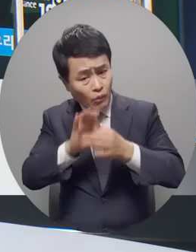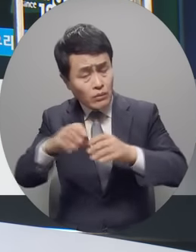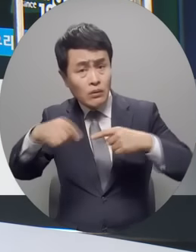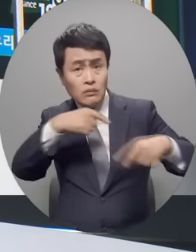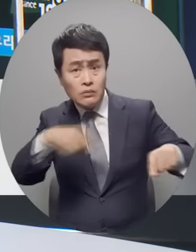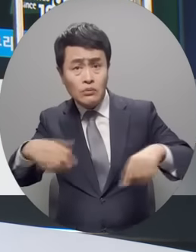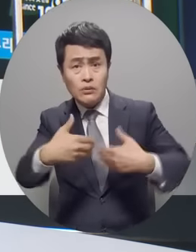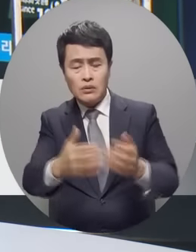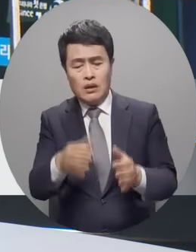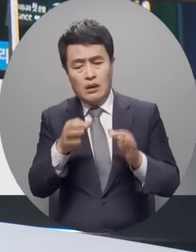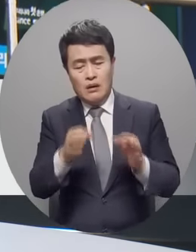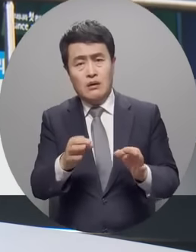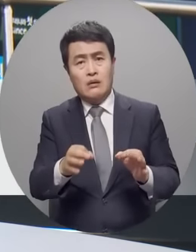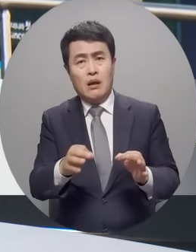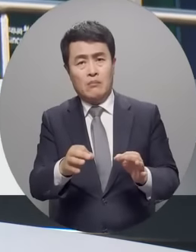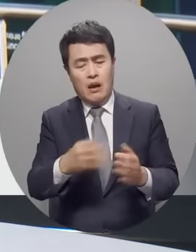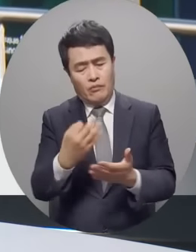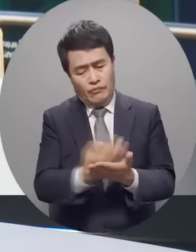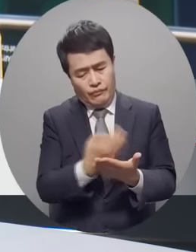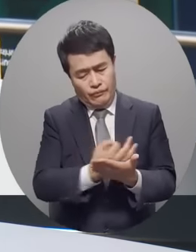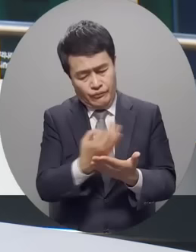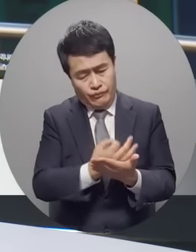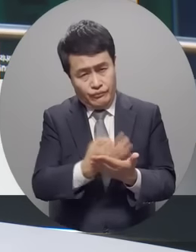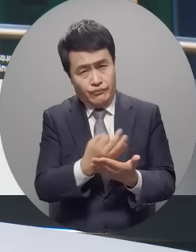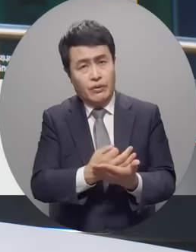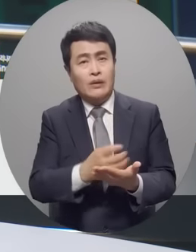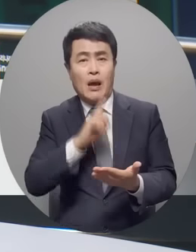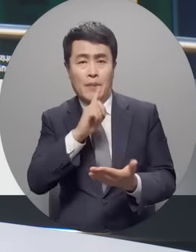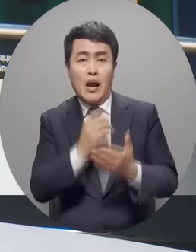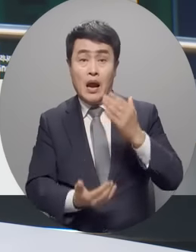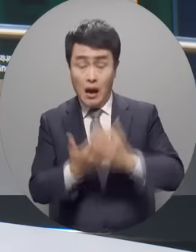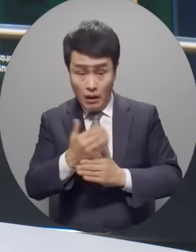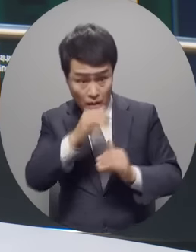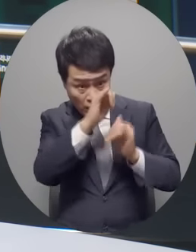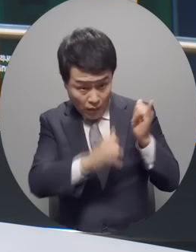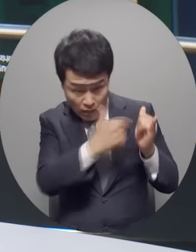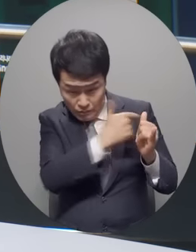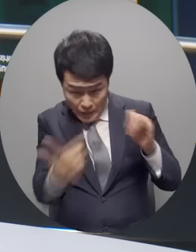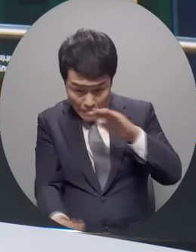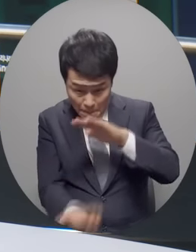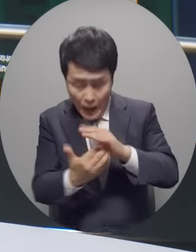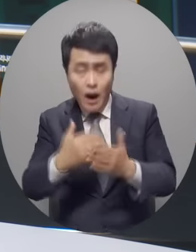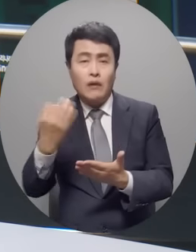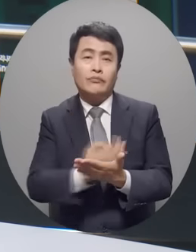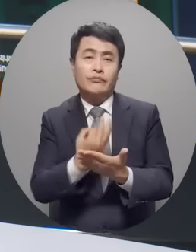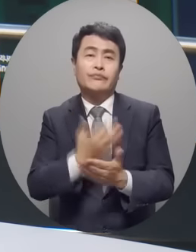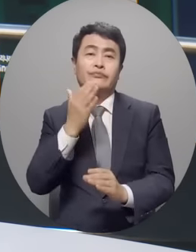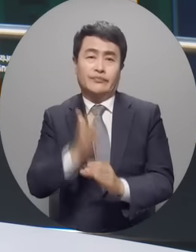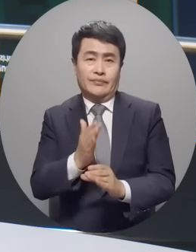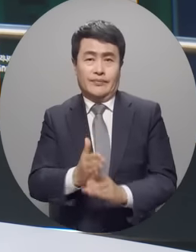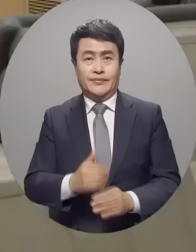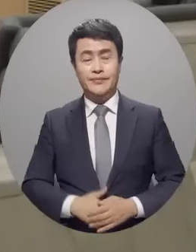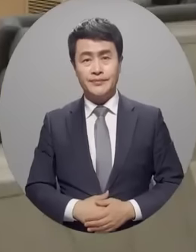역대 최고 수준의 실적을 올리고 있는 것으로 나타났습니다. 김세영 기자가 보도합니다.